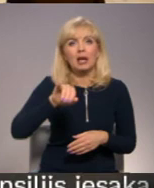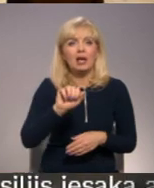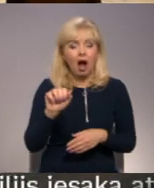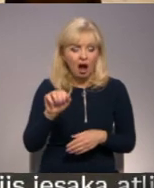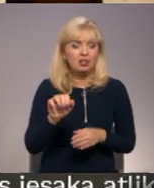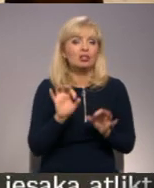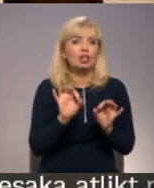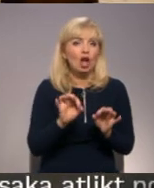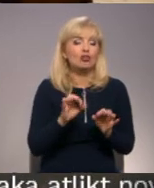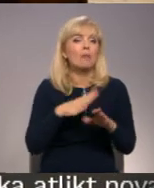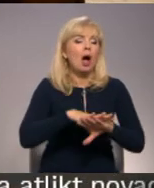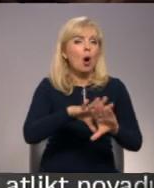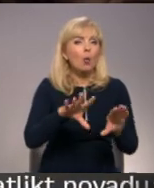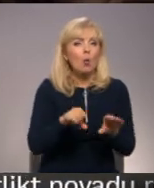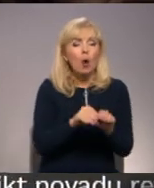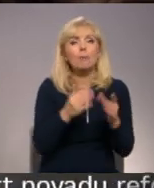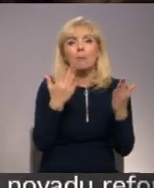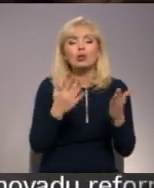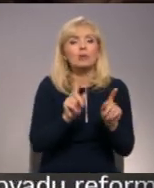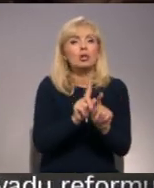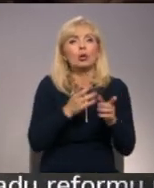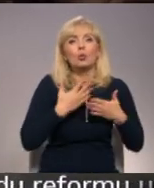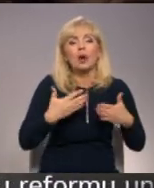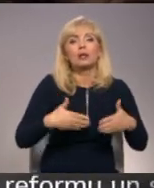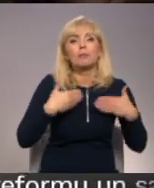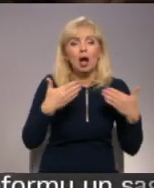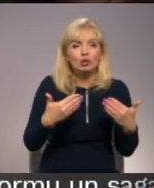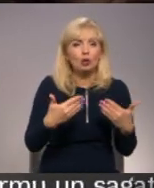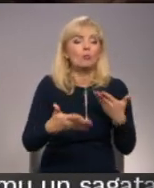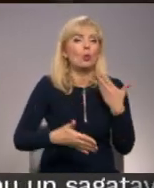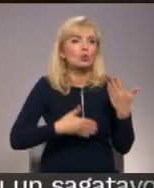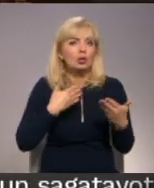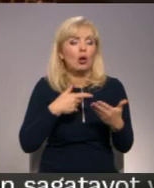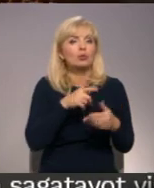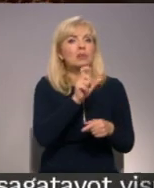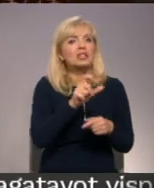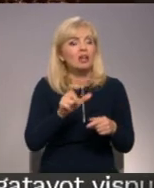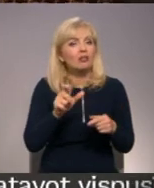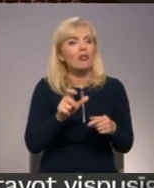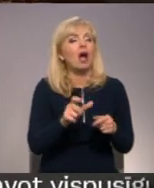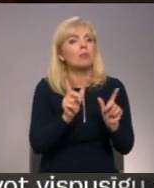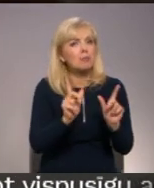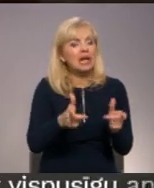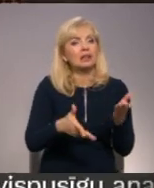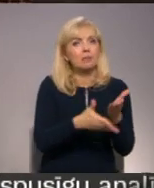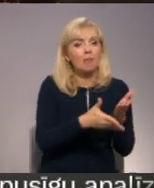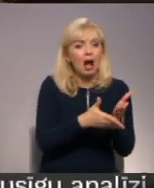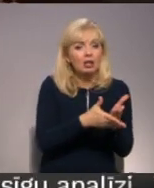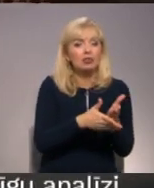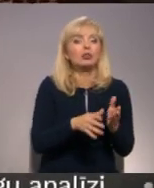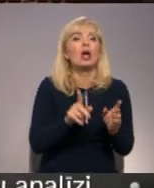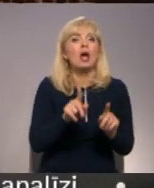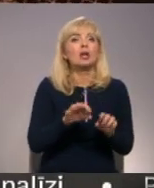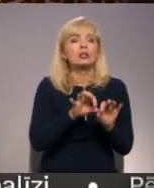ka par šo labdarības pasākumu ir pateicīgs un arī uztraucies par lielo cilvēku atsaucību. Zāles jau ir sāktas lietot un